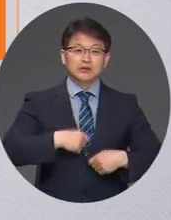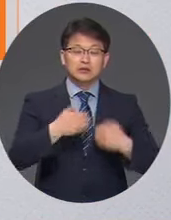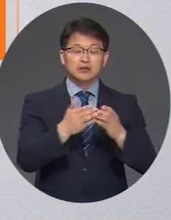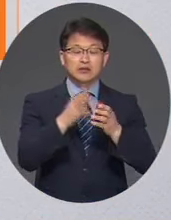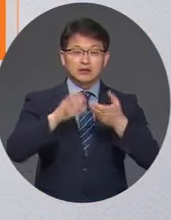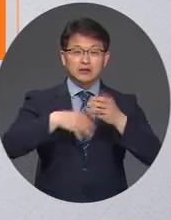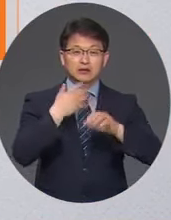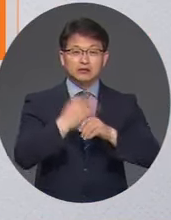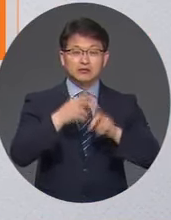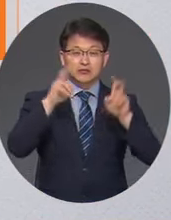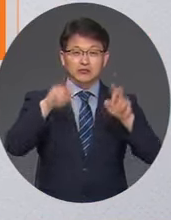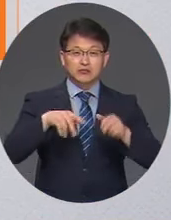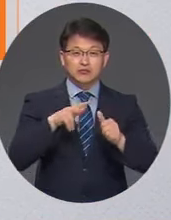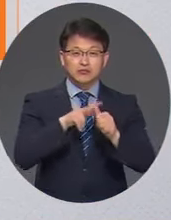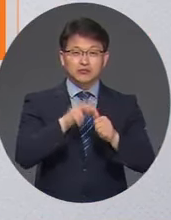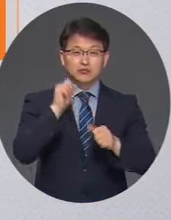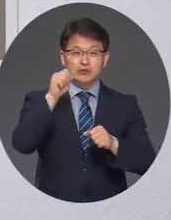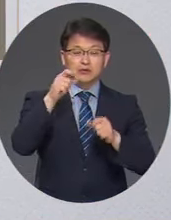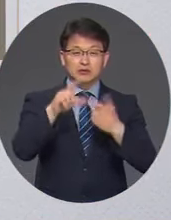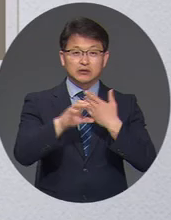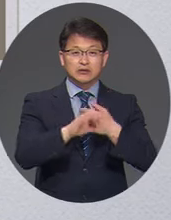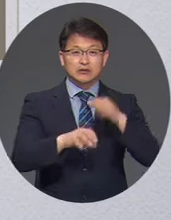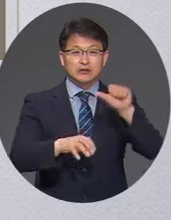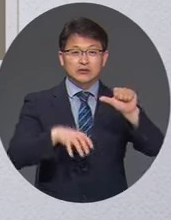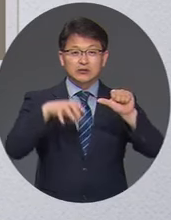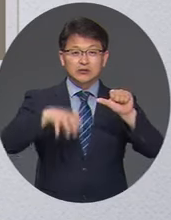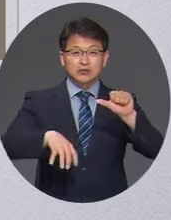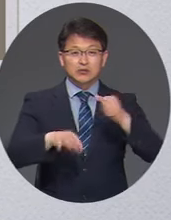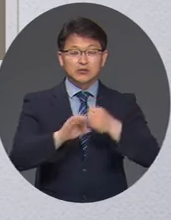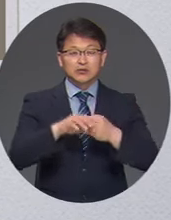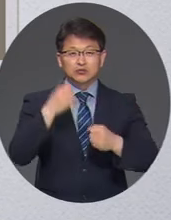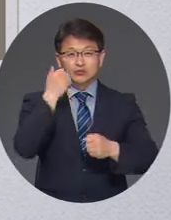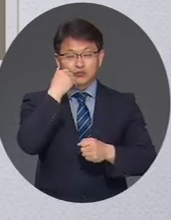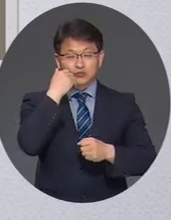개혁신당, 무소속 후보가 출마한 다섯 곳에서는